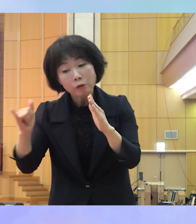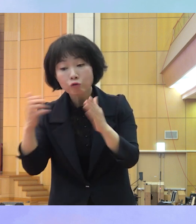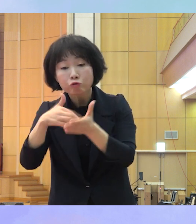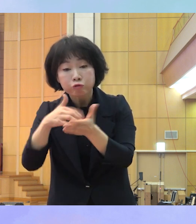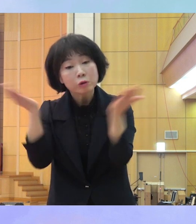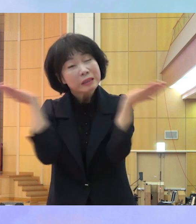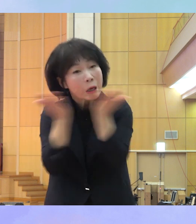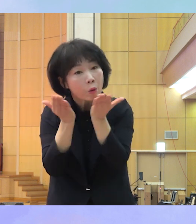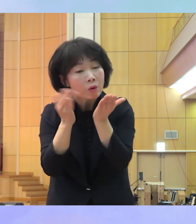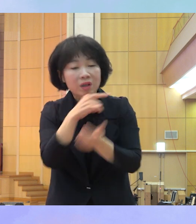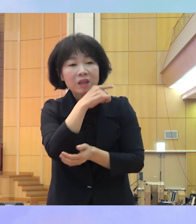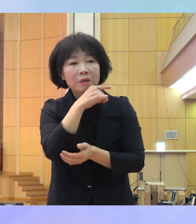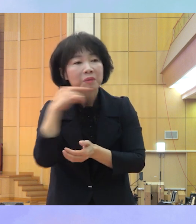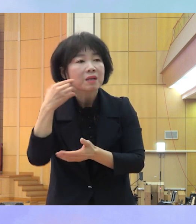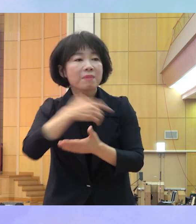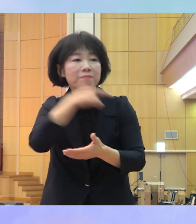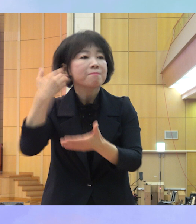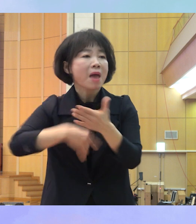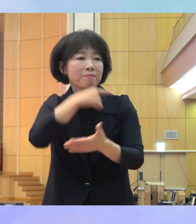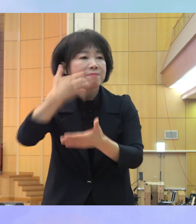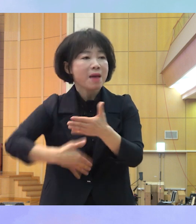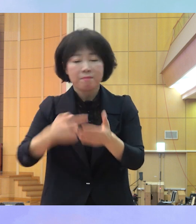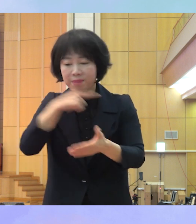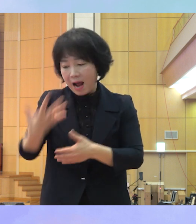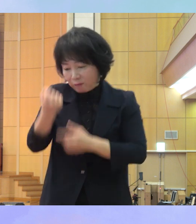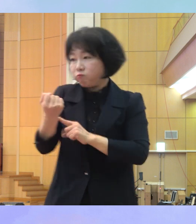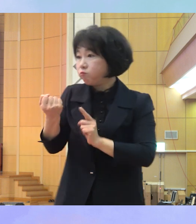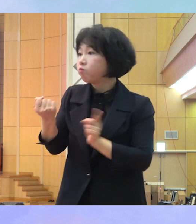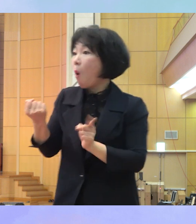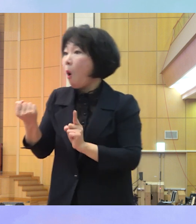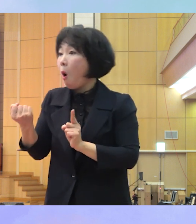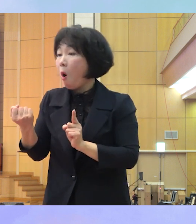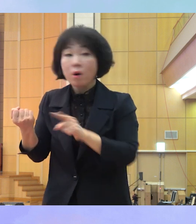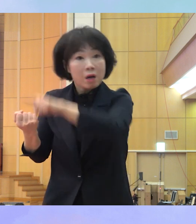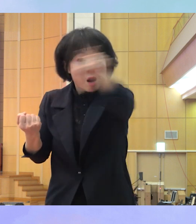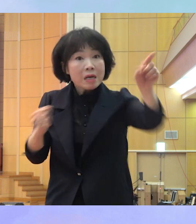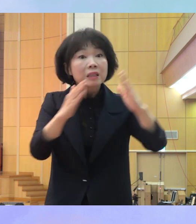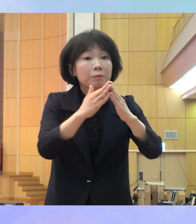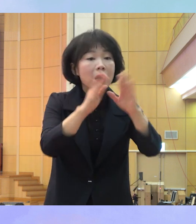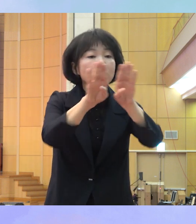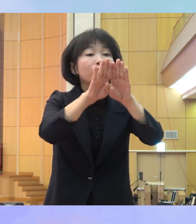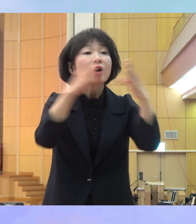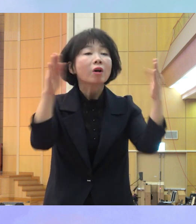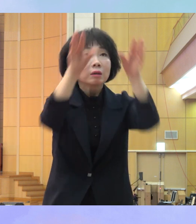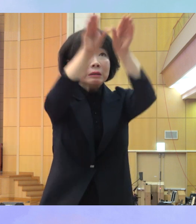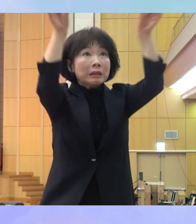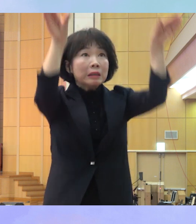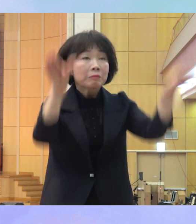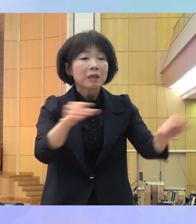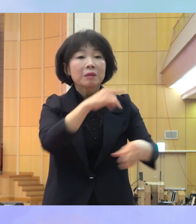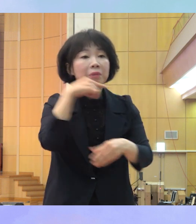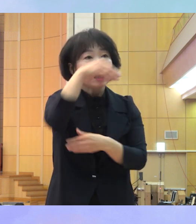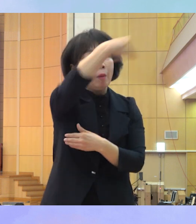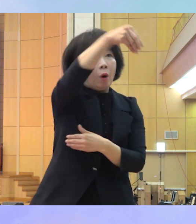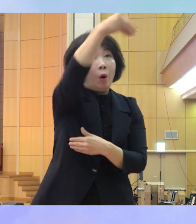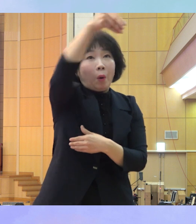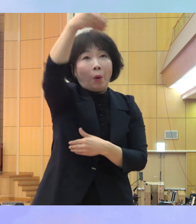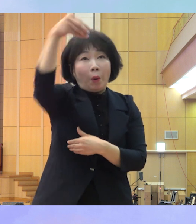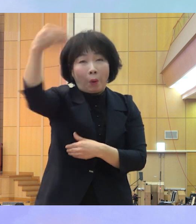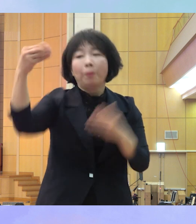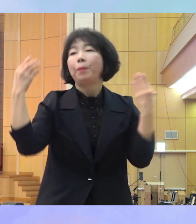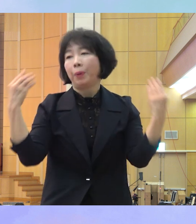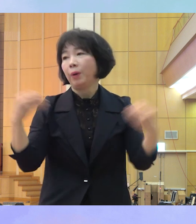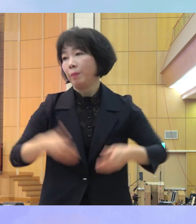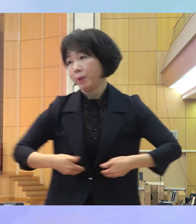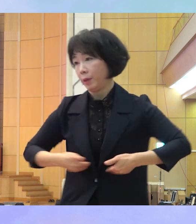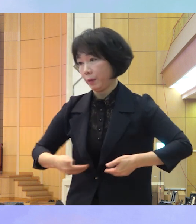잡아서 피를 빼가지고 문설주의 문 인방에 피를 바르고 뿌렸다는